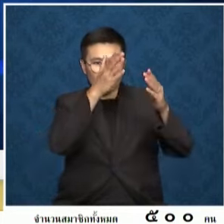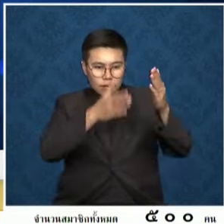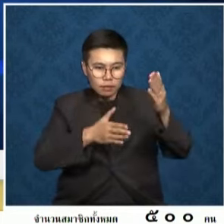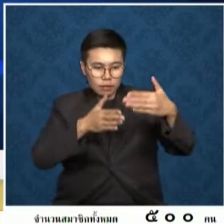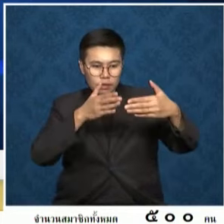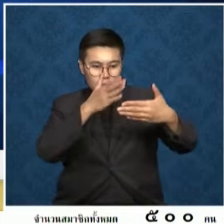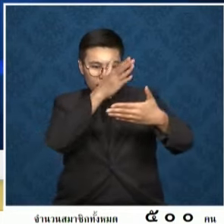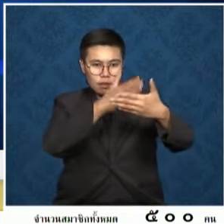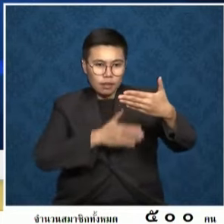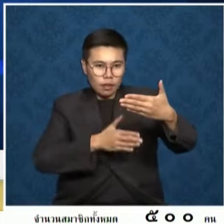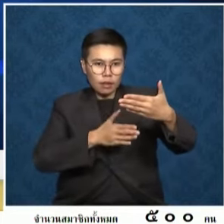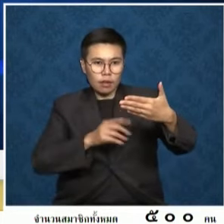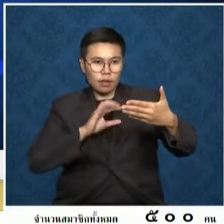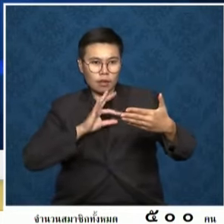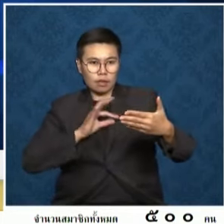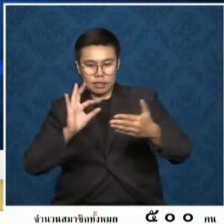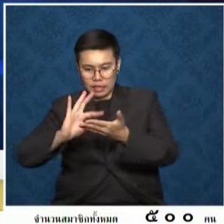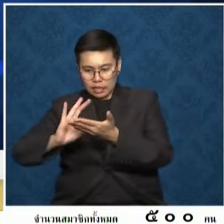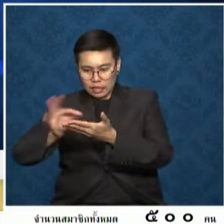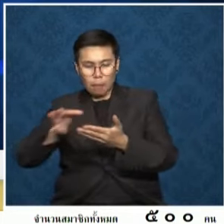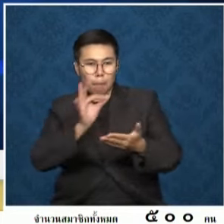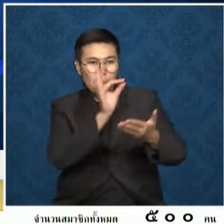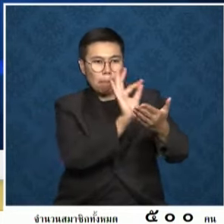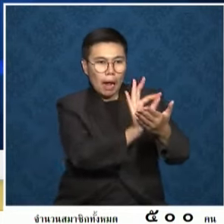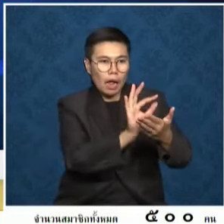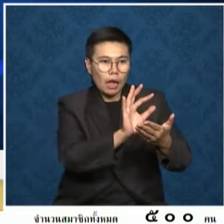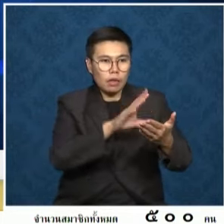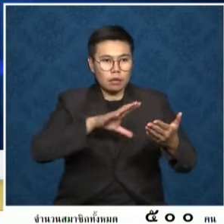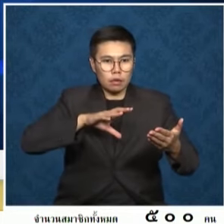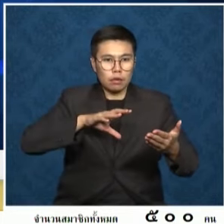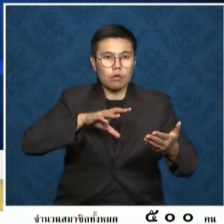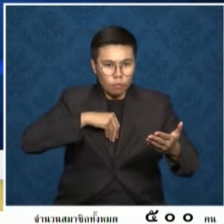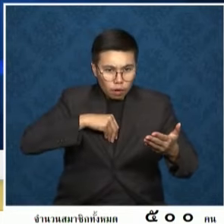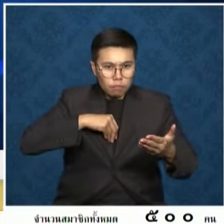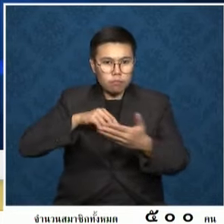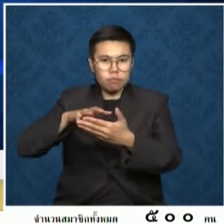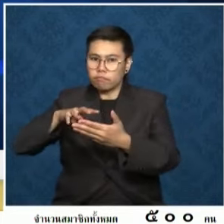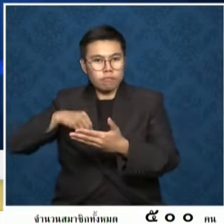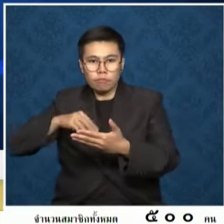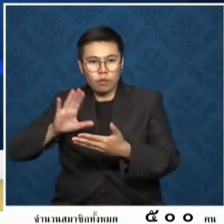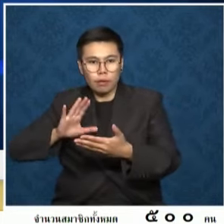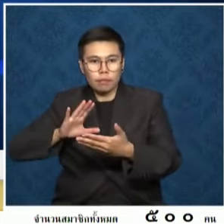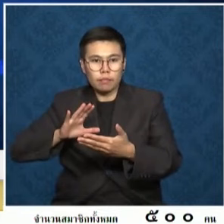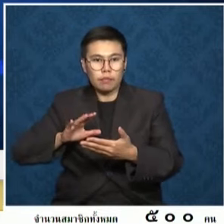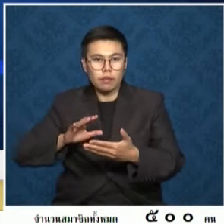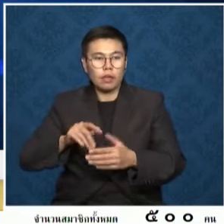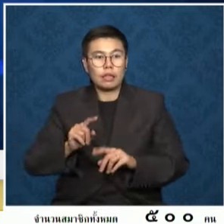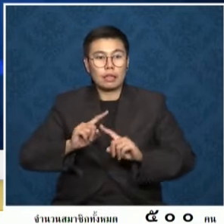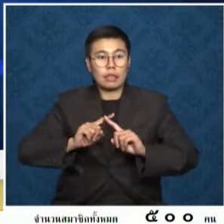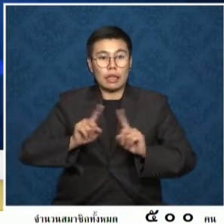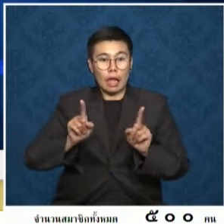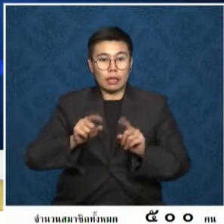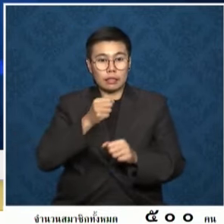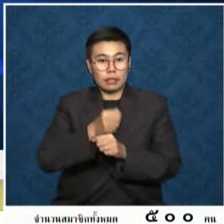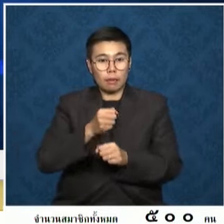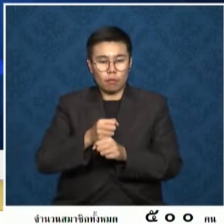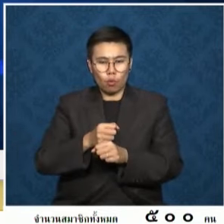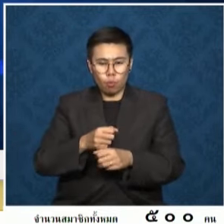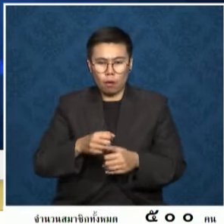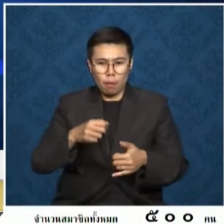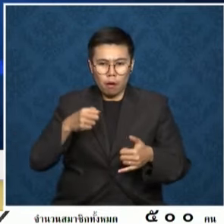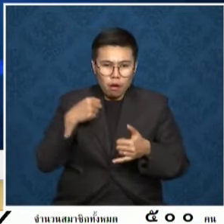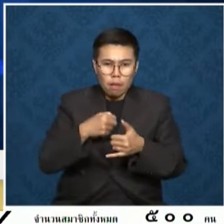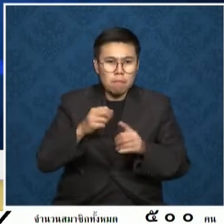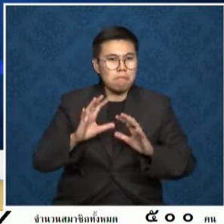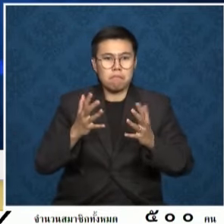จะทำให้คนบางคนปวดร้าวในจิตใจแต่ในความเป็นจริงพวกเขาไม่ได้ลงมือทำร้ายใครครับเขาทำแบบนี้อาจจะเพ